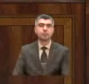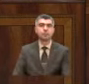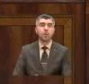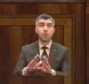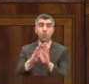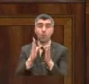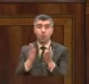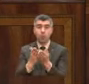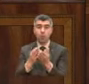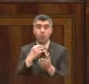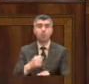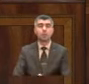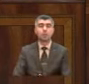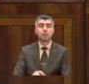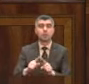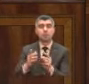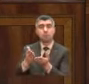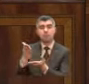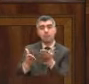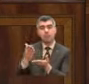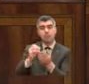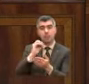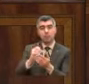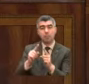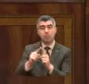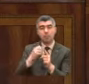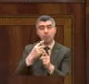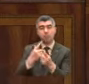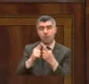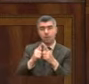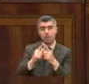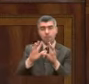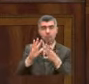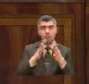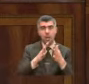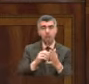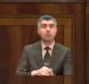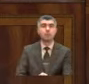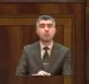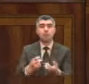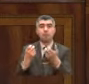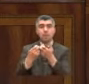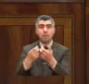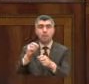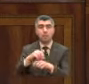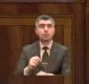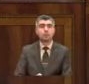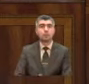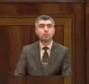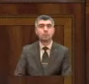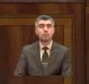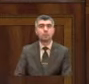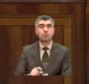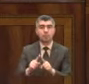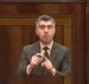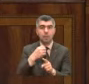كلها كتمس بالتوازن البيئي في المنطقة وفي كثير من المناطق. والمثال الآخر هو أن بعض المناطق مهددة